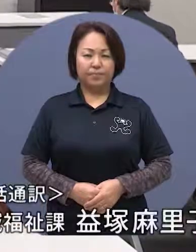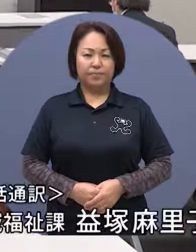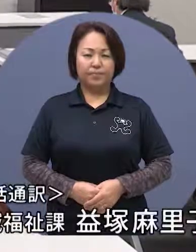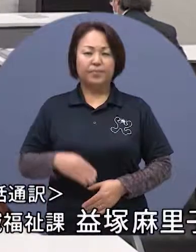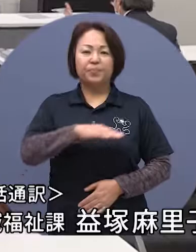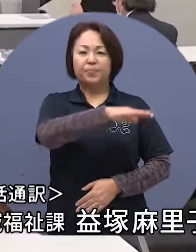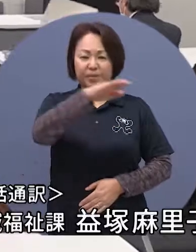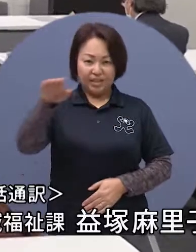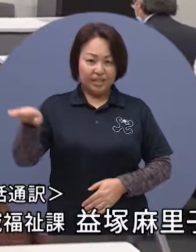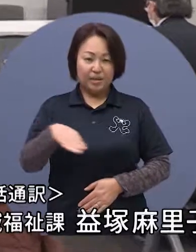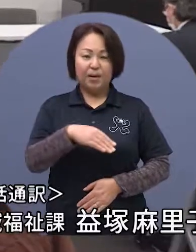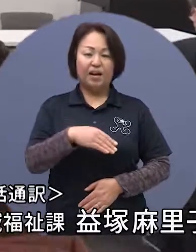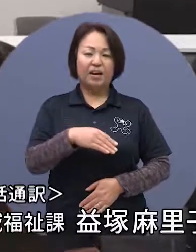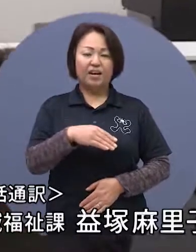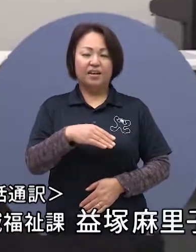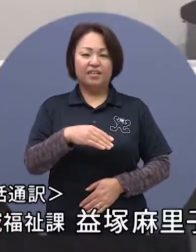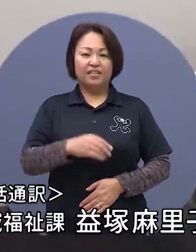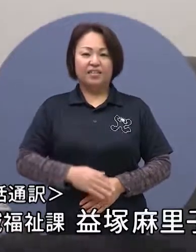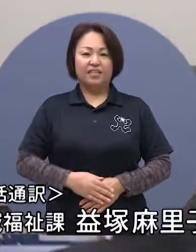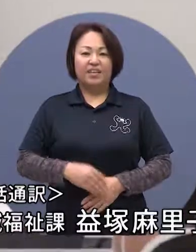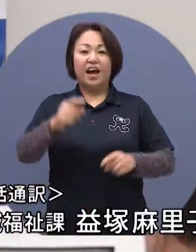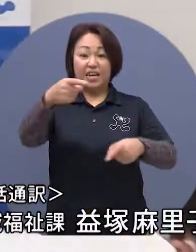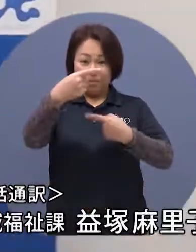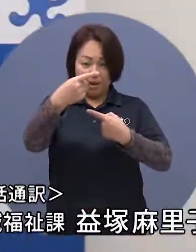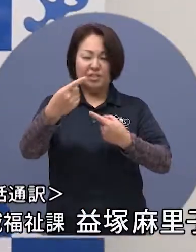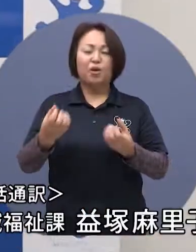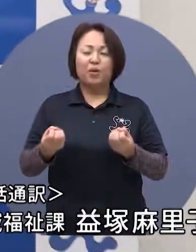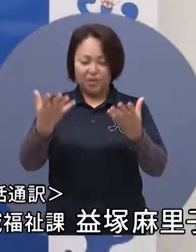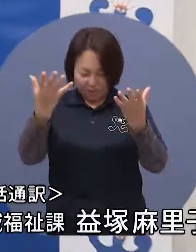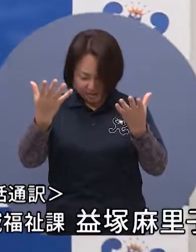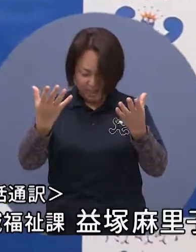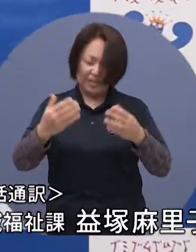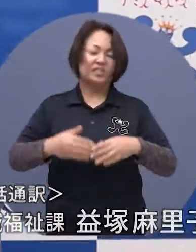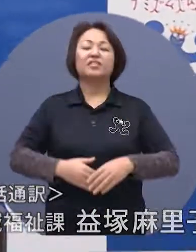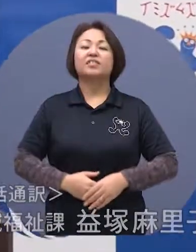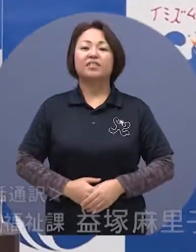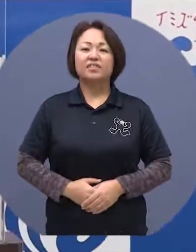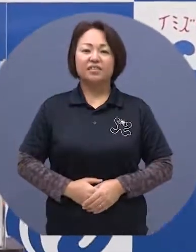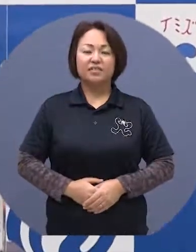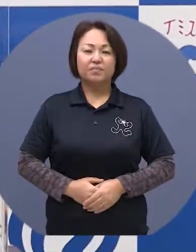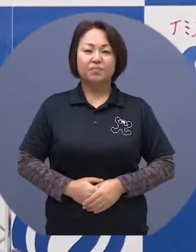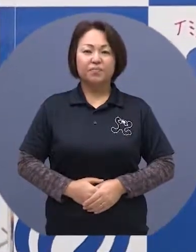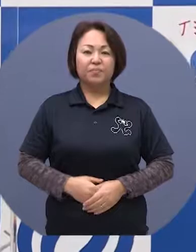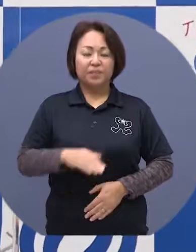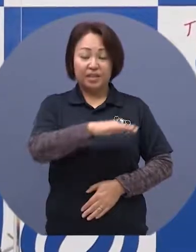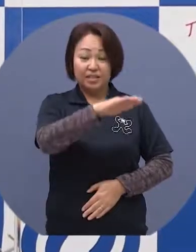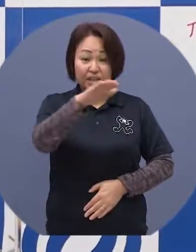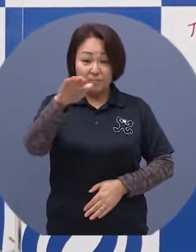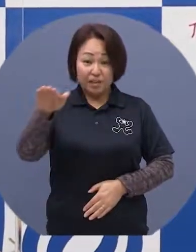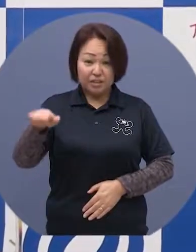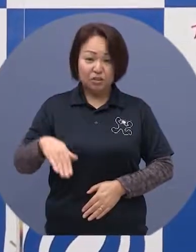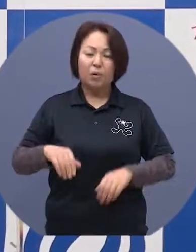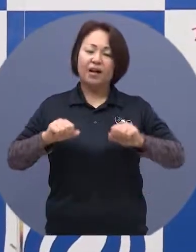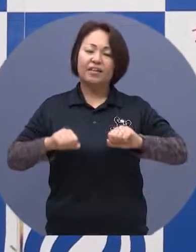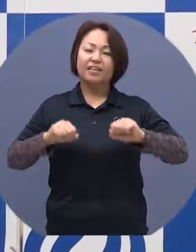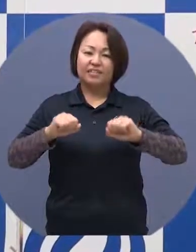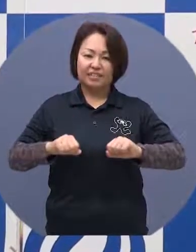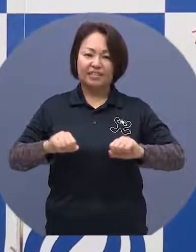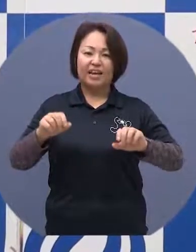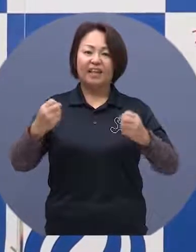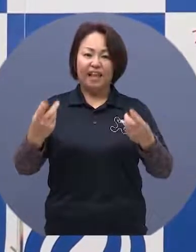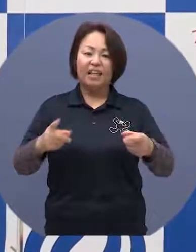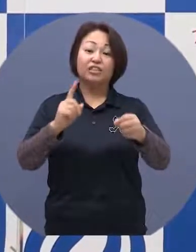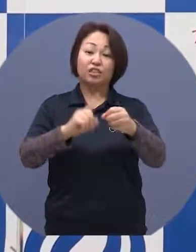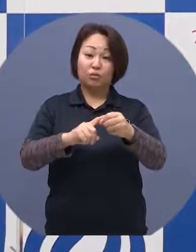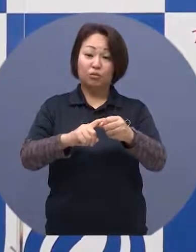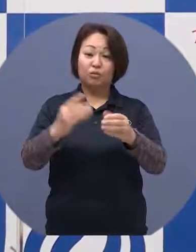恵方と機関の皆様畑井まして明けましておめでとうございます皆様たにはハ健やかにこの新年を迎えられた